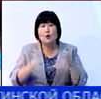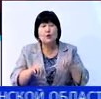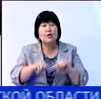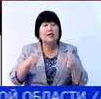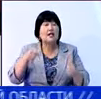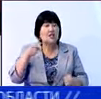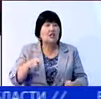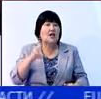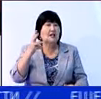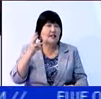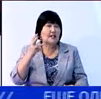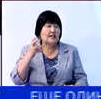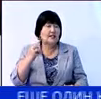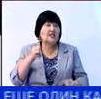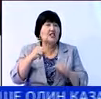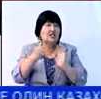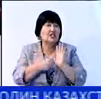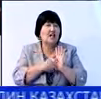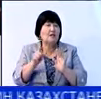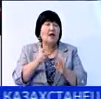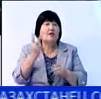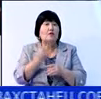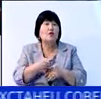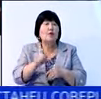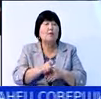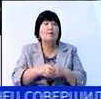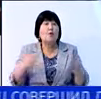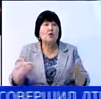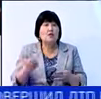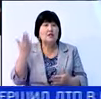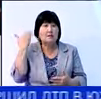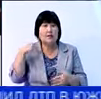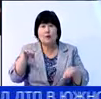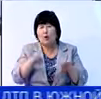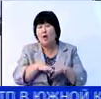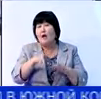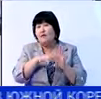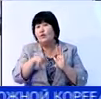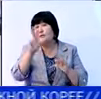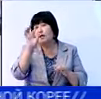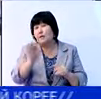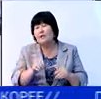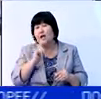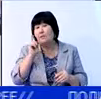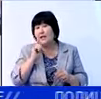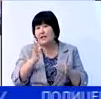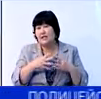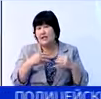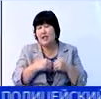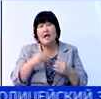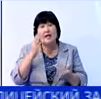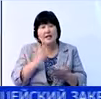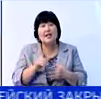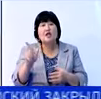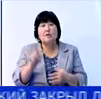разведены 1316 пар, почти вдвое больше по сравнению с прошлым годом. 80% – молодые семьи. Есть и